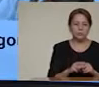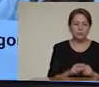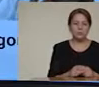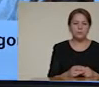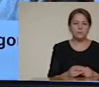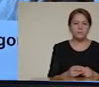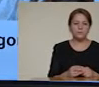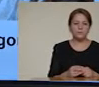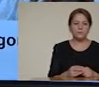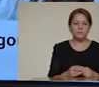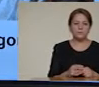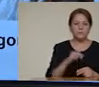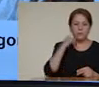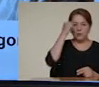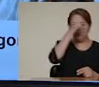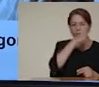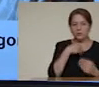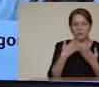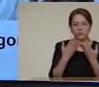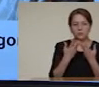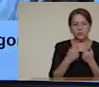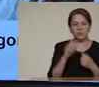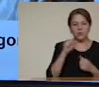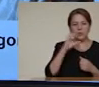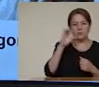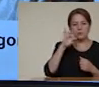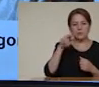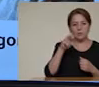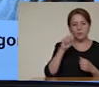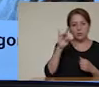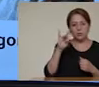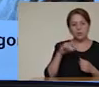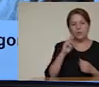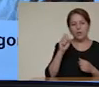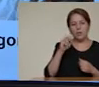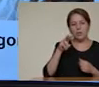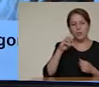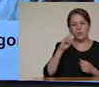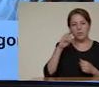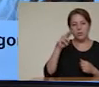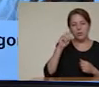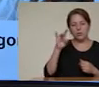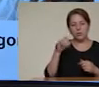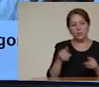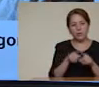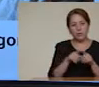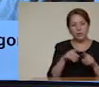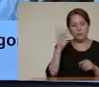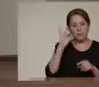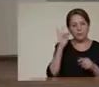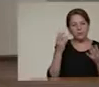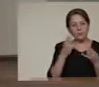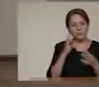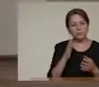demak, yil hisoblari asrlar kabi kalendar ham tarix fanida muhim ahamiyat kasb etar